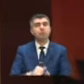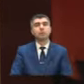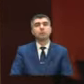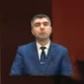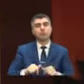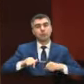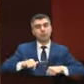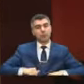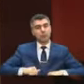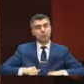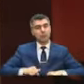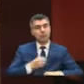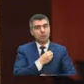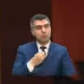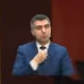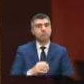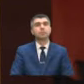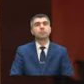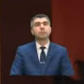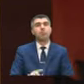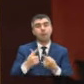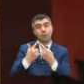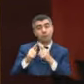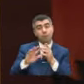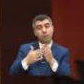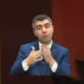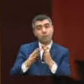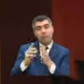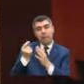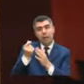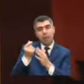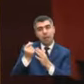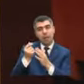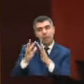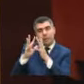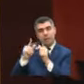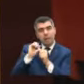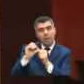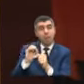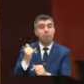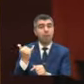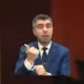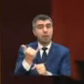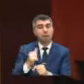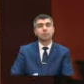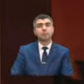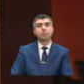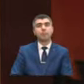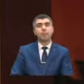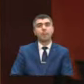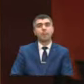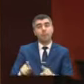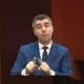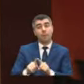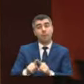ارتأت إعداد إطار تنظيمي يحدد سعر بين المستلزمات، فبالتالي تم إصدار، رغم أن